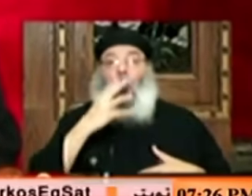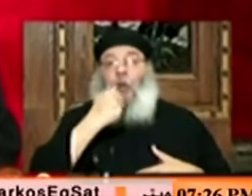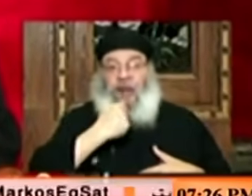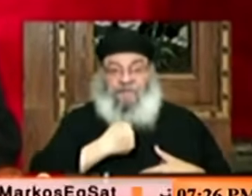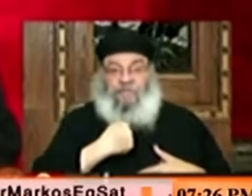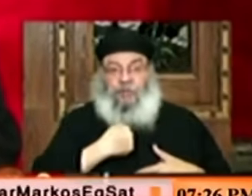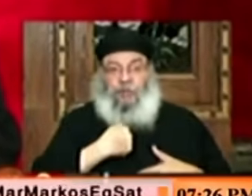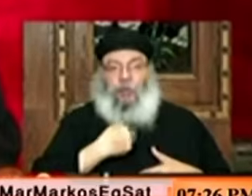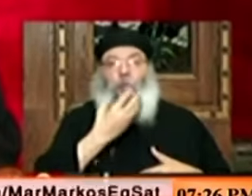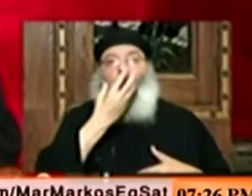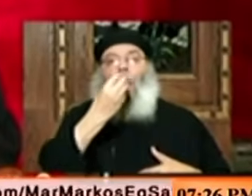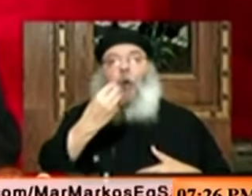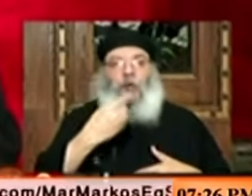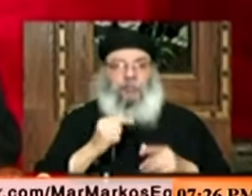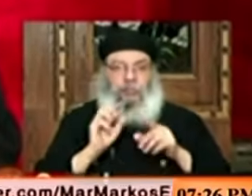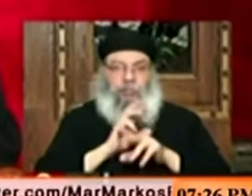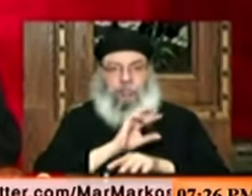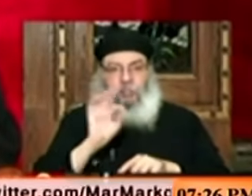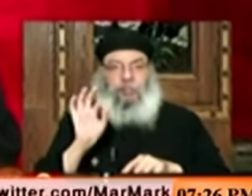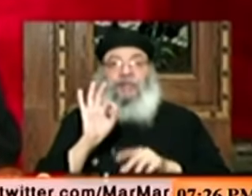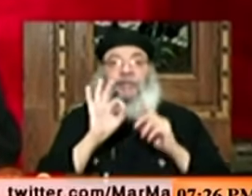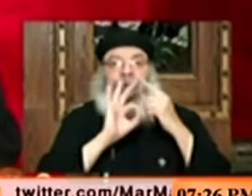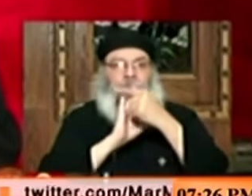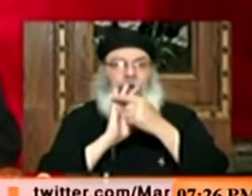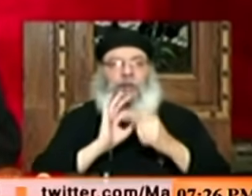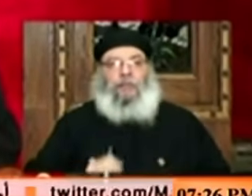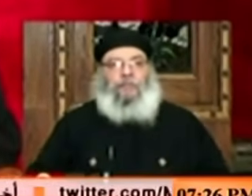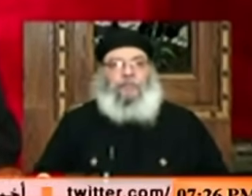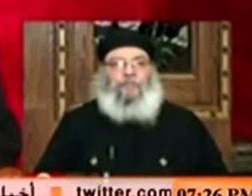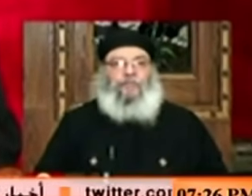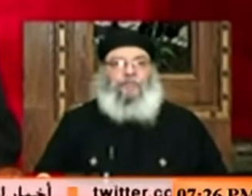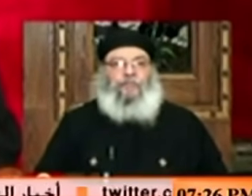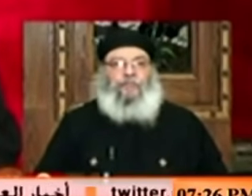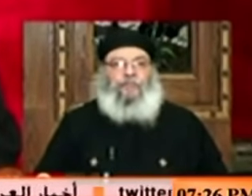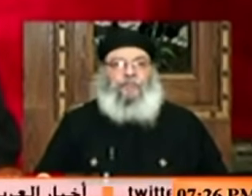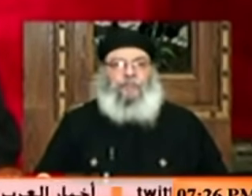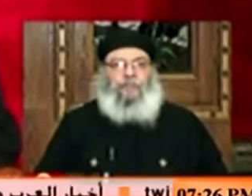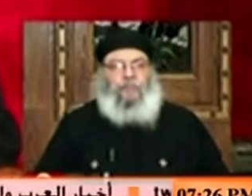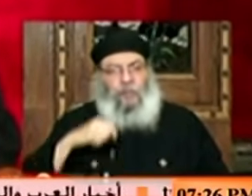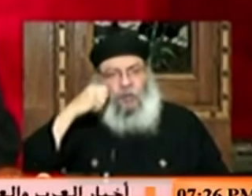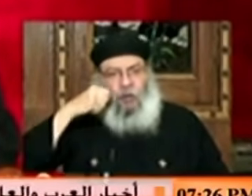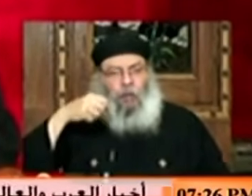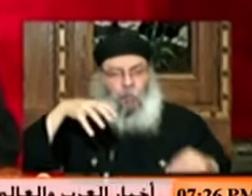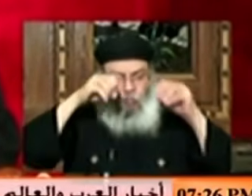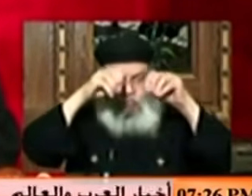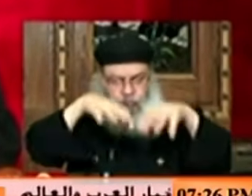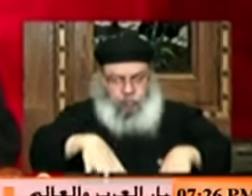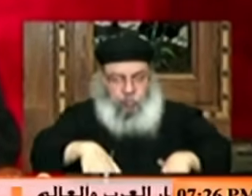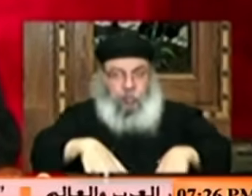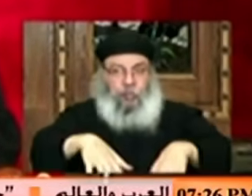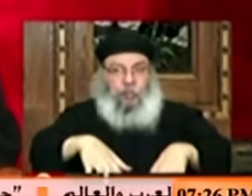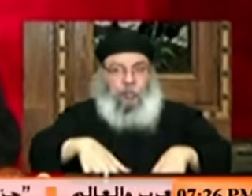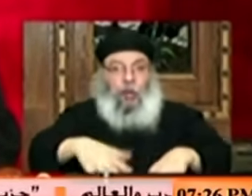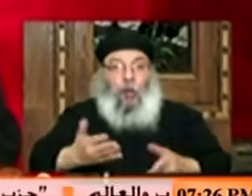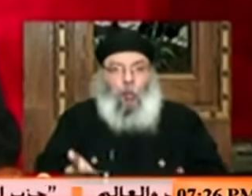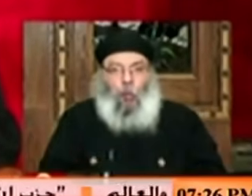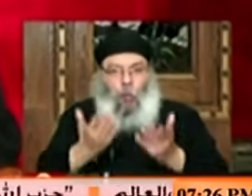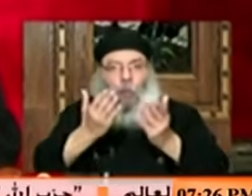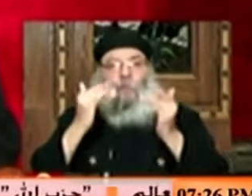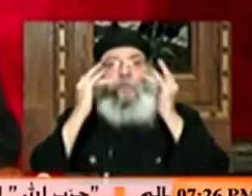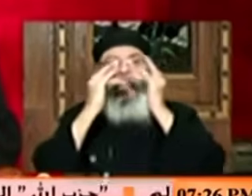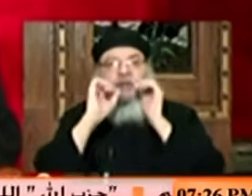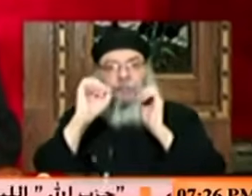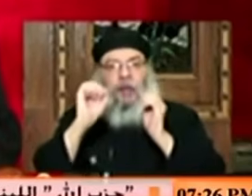ونفسيا وروحيا يعني الراجل كانما تروح على البركه لما قم واحمل